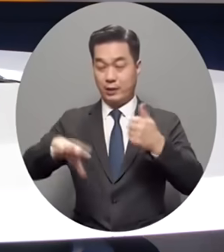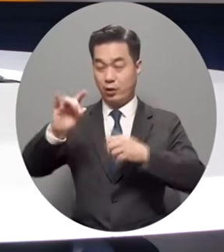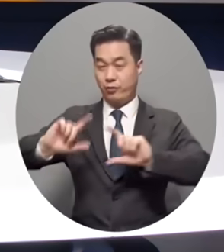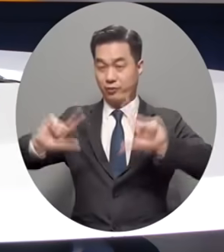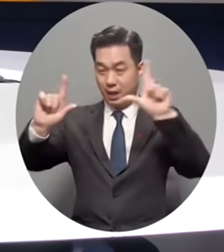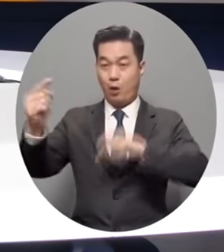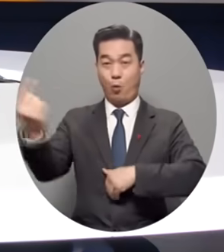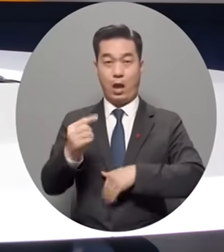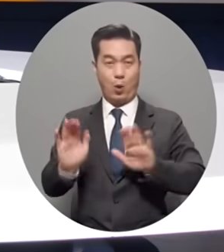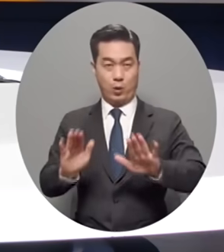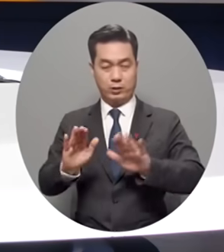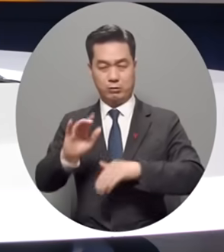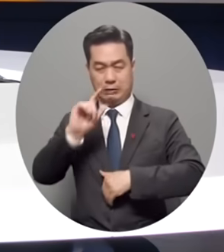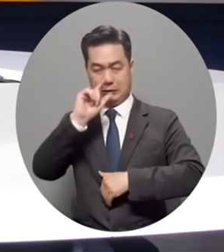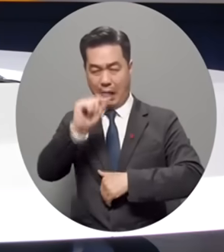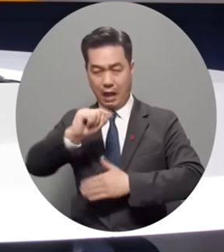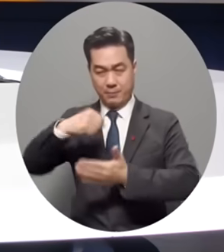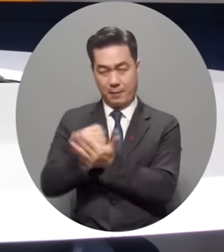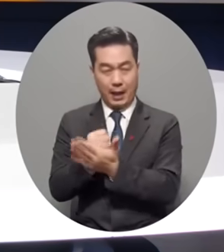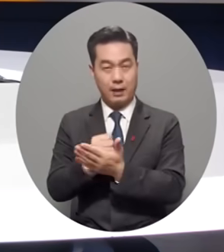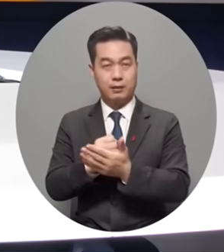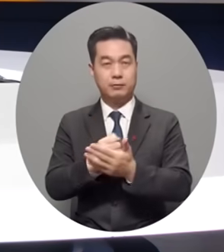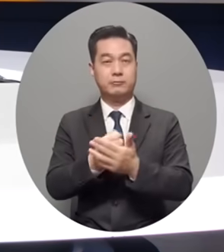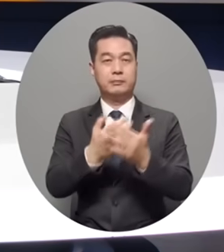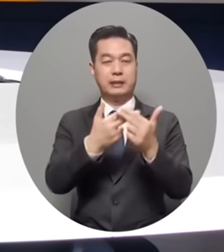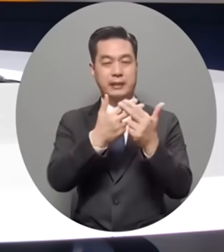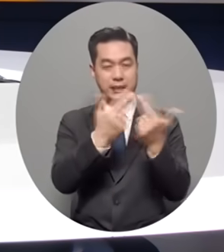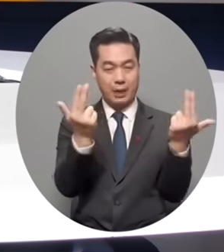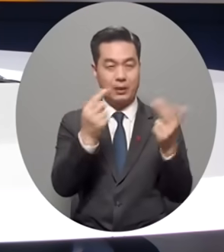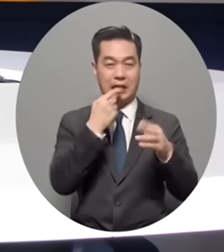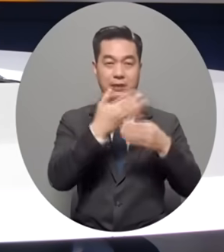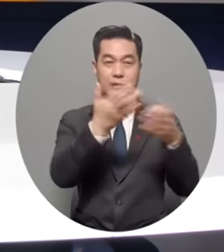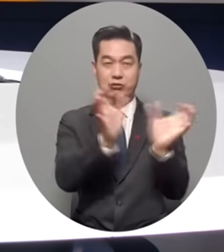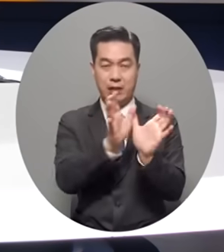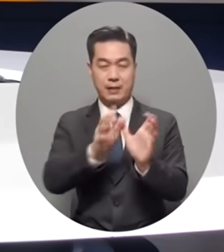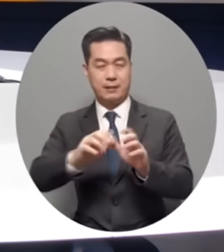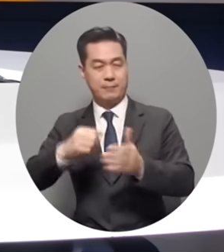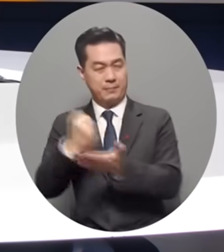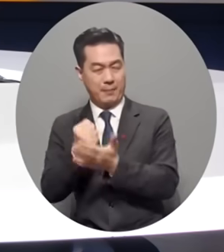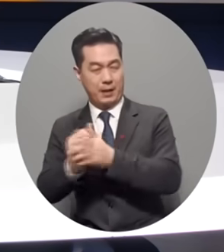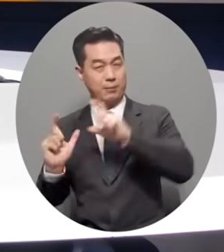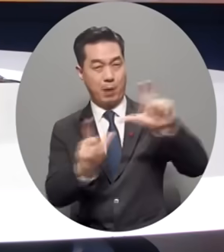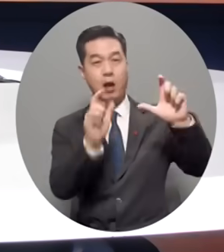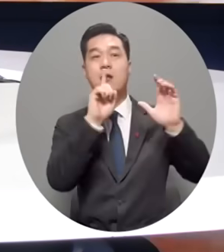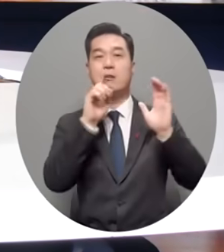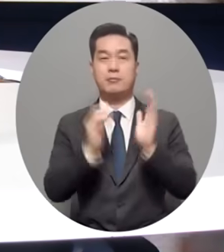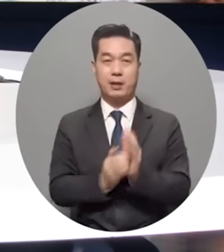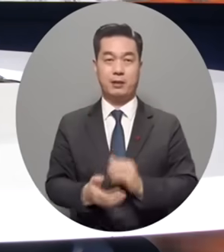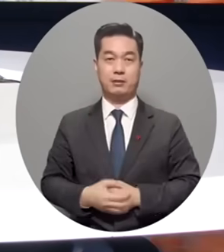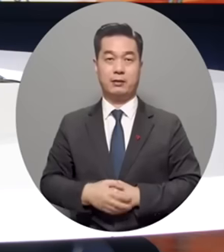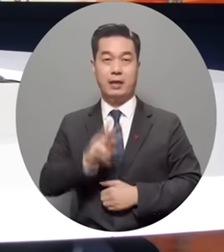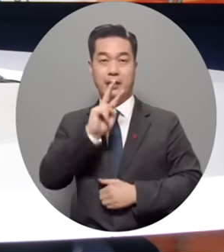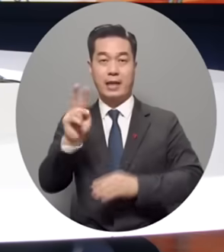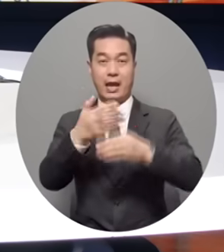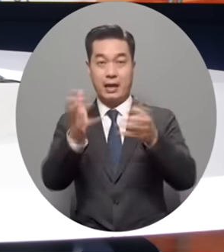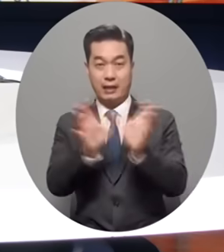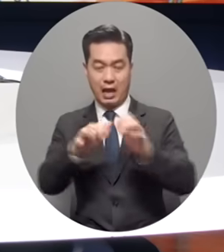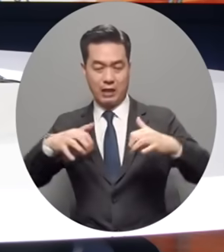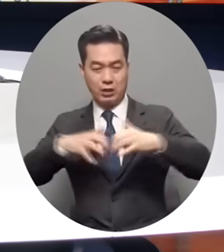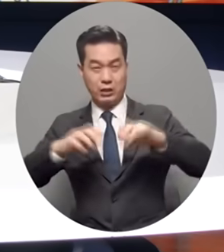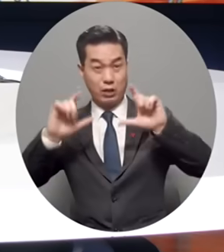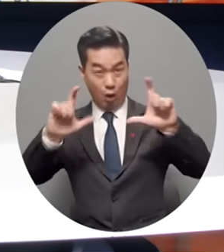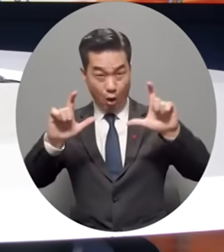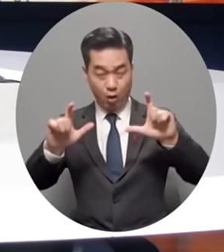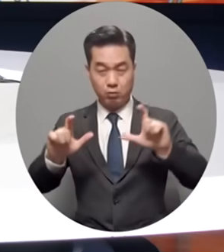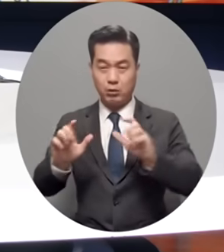오늘도 날선 표현으로 민주당과 이재명 대표를 공격했습니다. 민주당은 야당에 대한 전쟁 선포라면서 이런 게